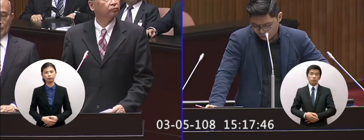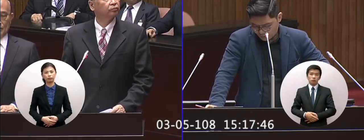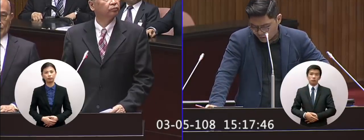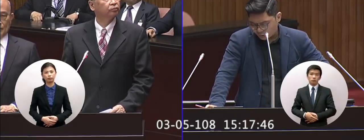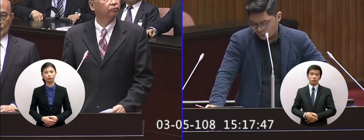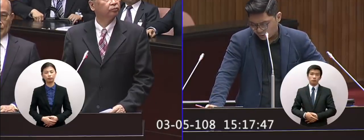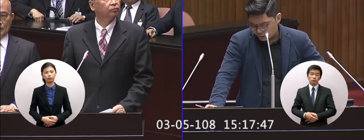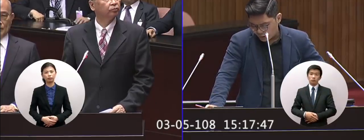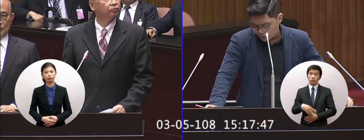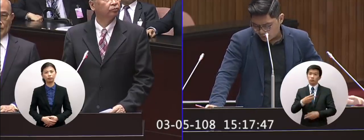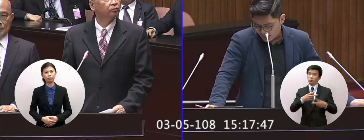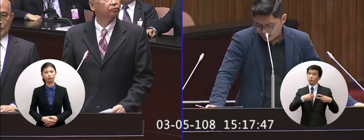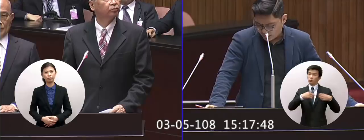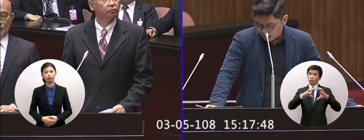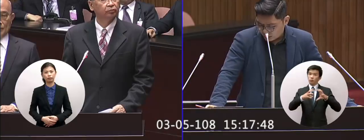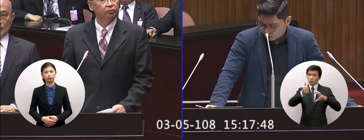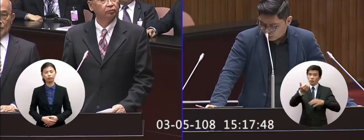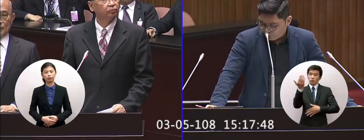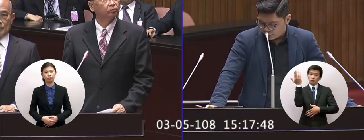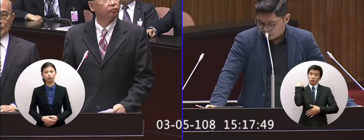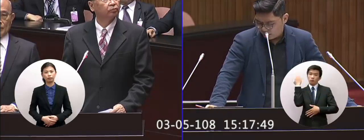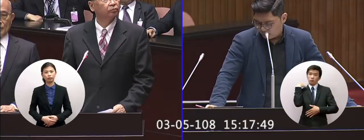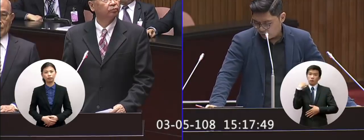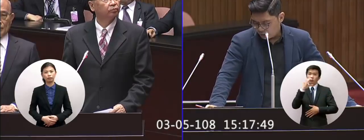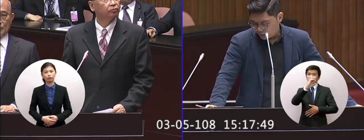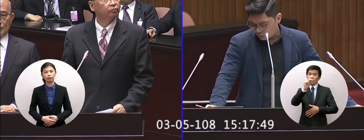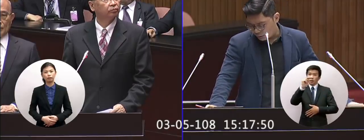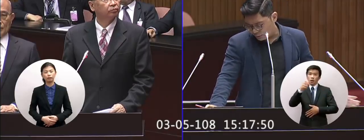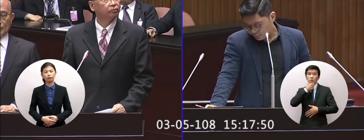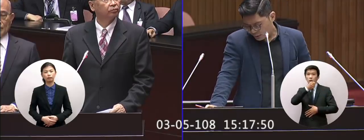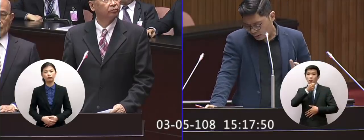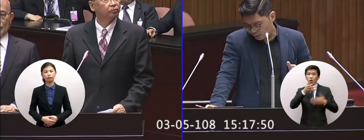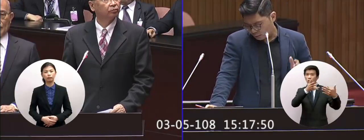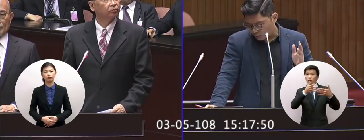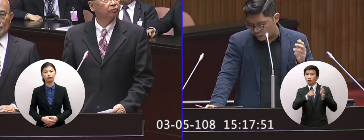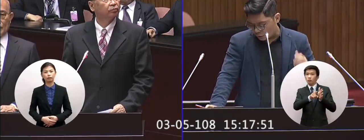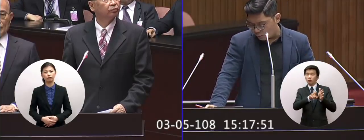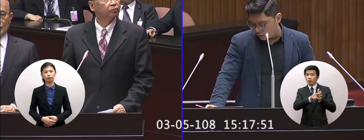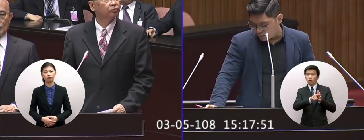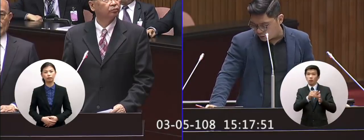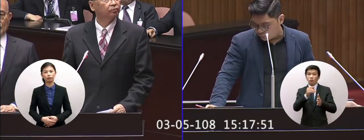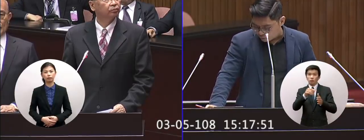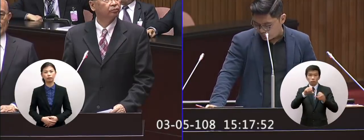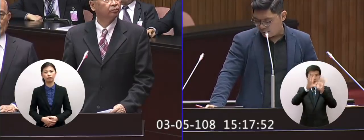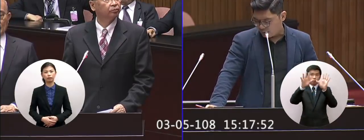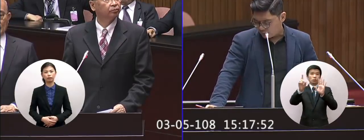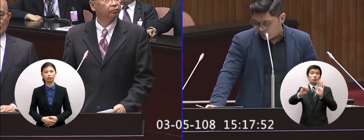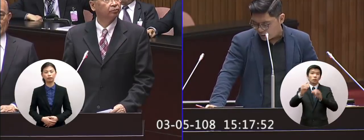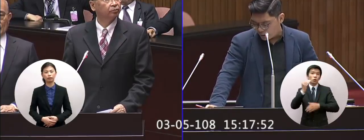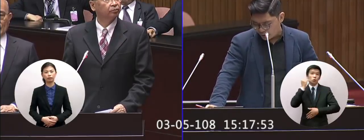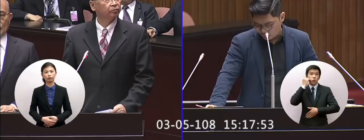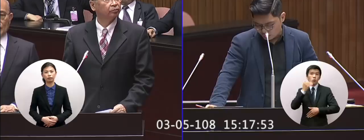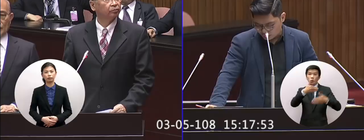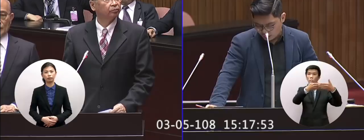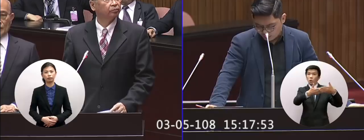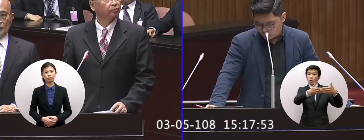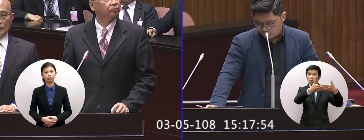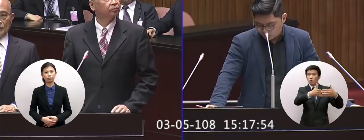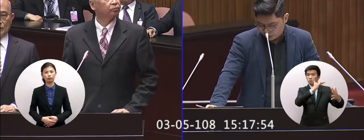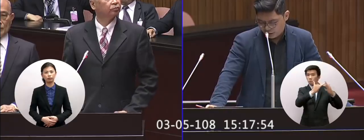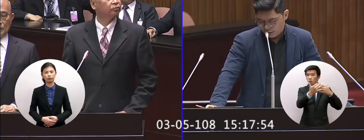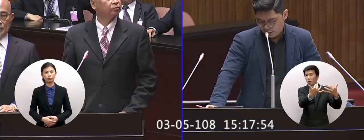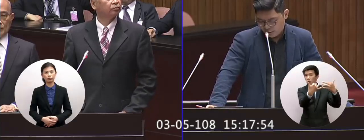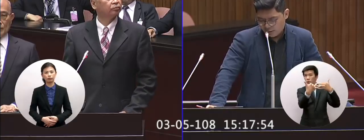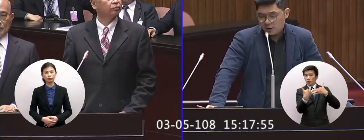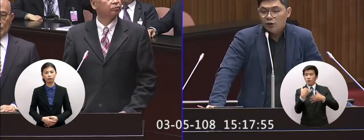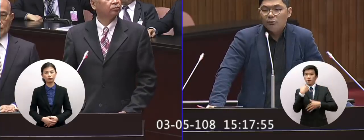道蔡总统日前在 CNN 受专访的时候，他说如果是中国明日入侵，台湾可以承受第一波